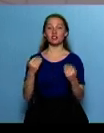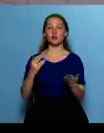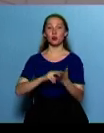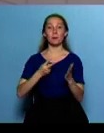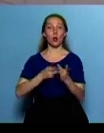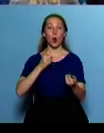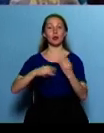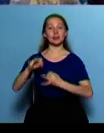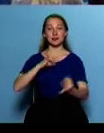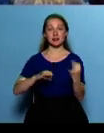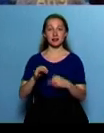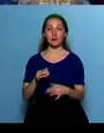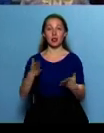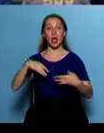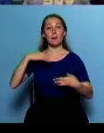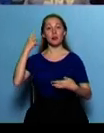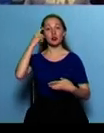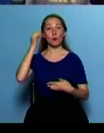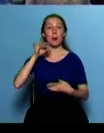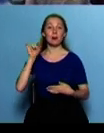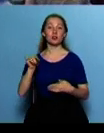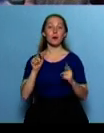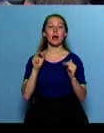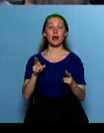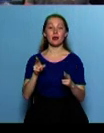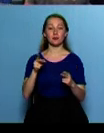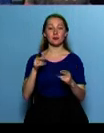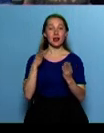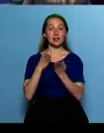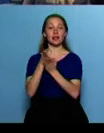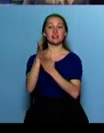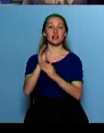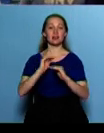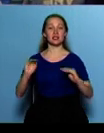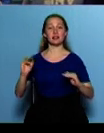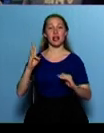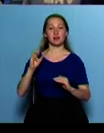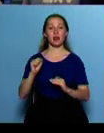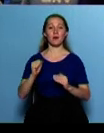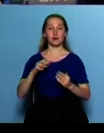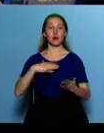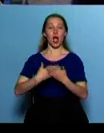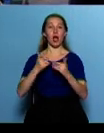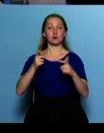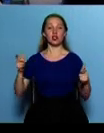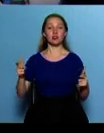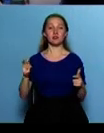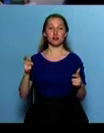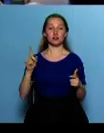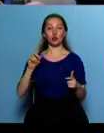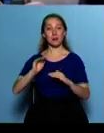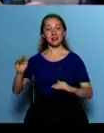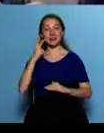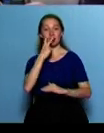сессии. Мы просто думаем о том, как же сориентировать детей на общественный запрос. Как же сделать так, чтобы дети видели,